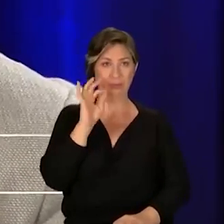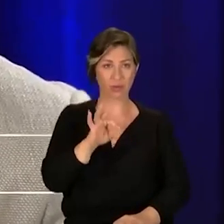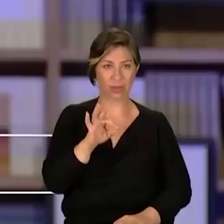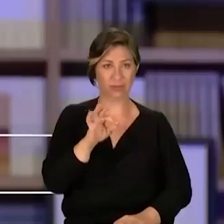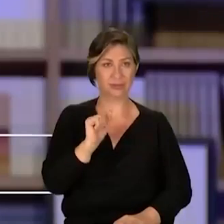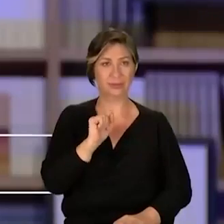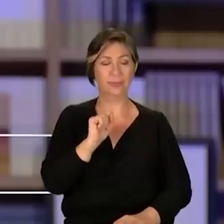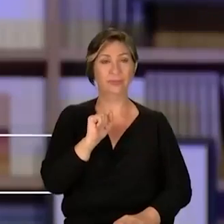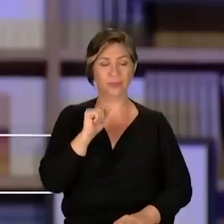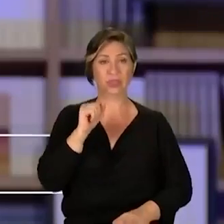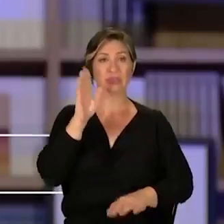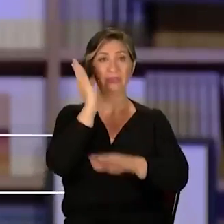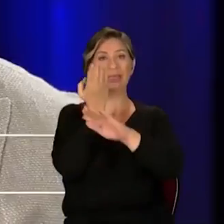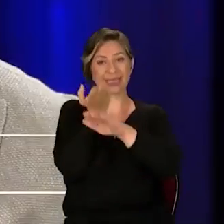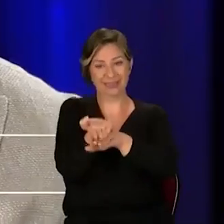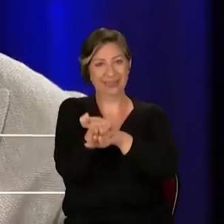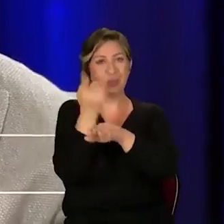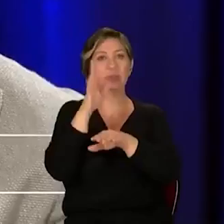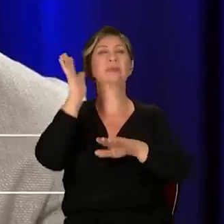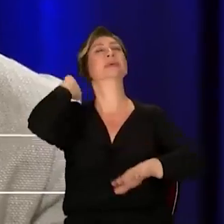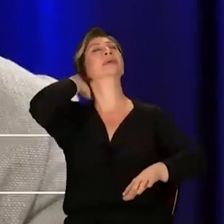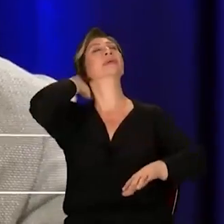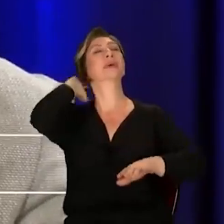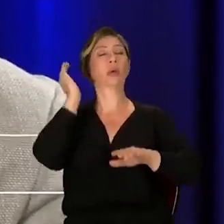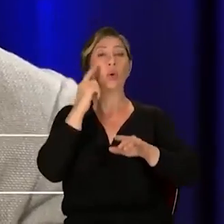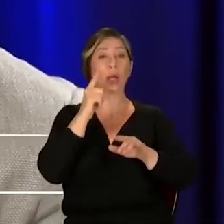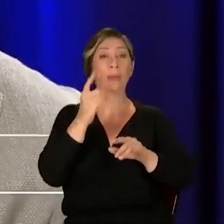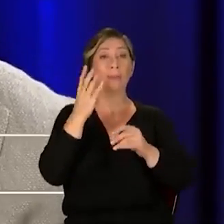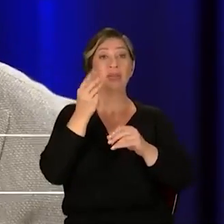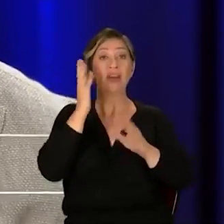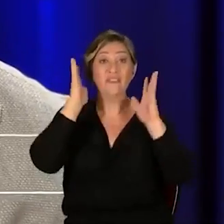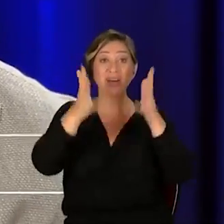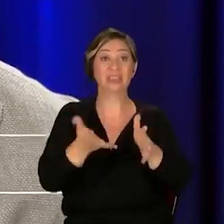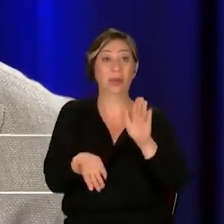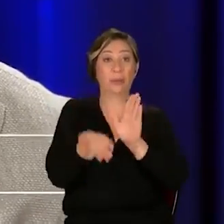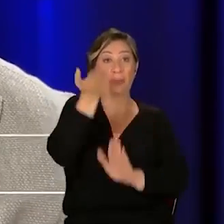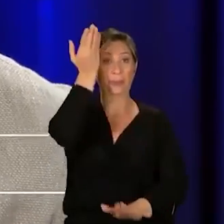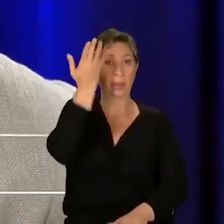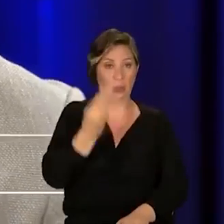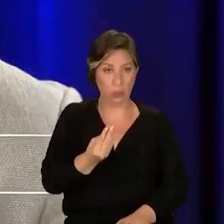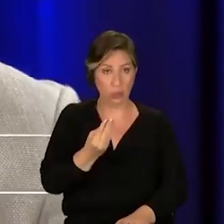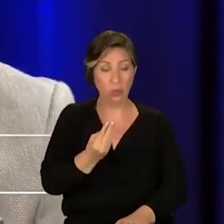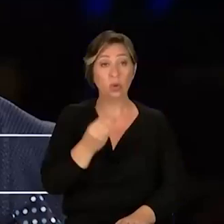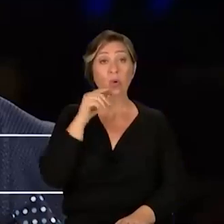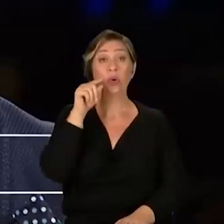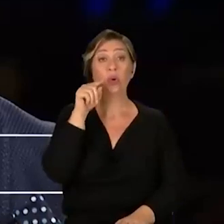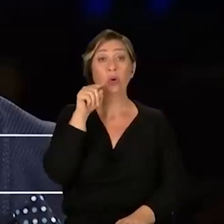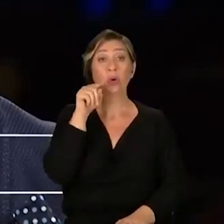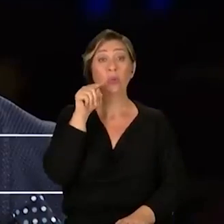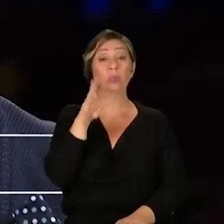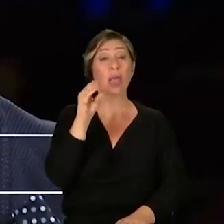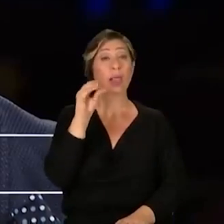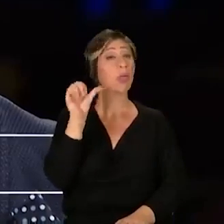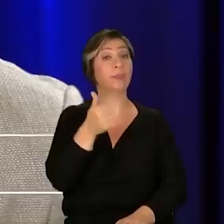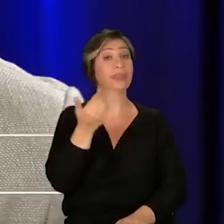başlar. Özellikle sırt üstü pozisyonlarda pozisyona bağlı olarak da biraz daha fazla artar. Şimdi buradaki en